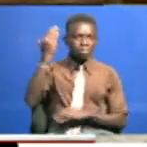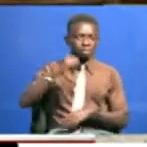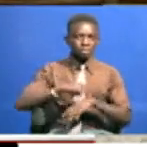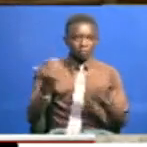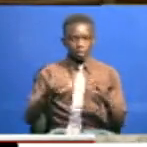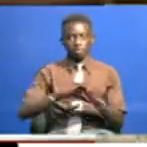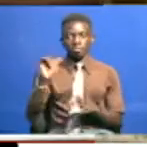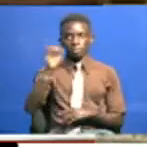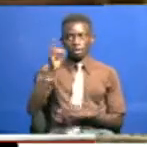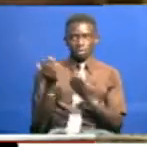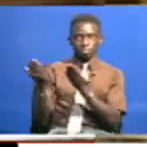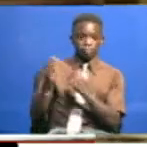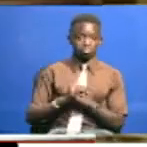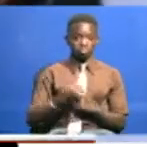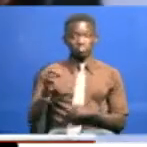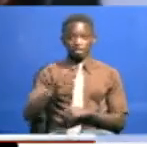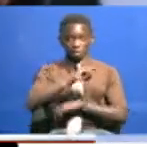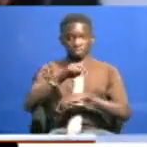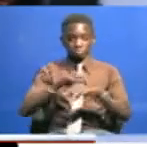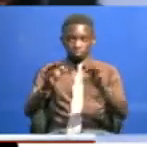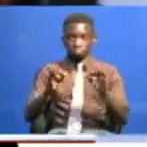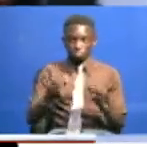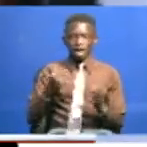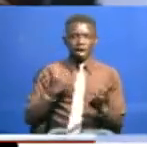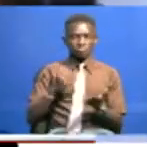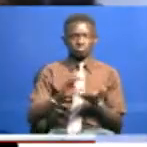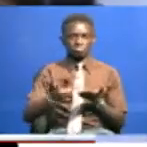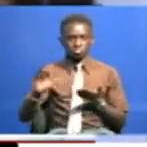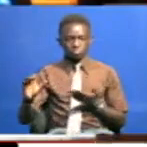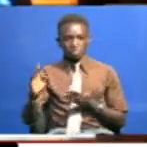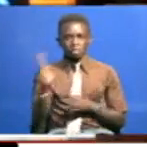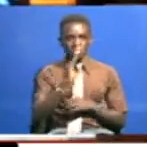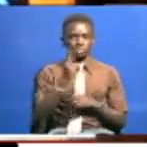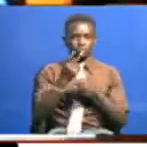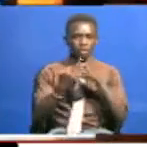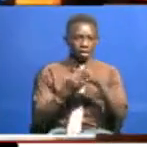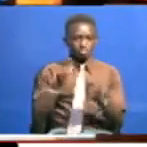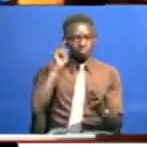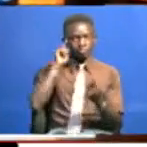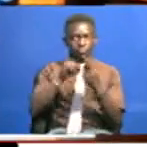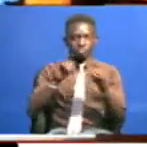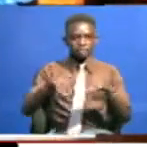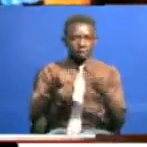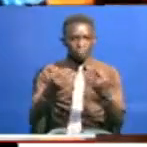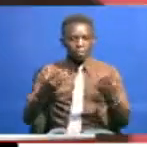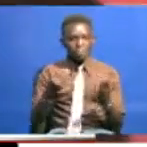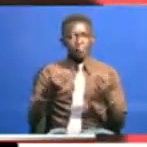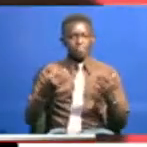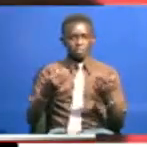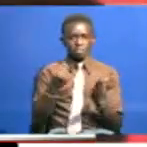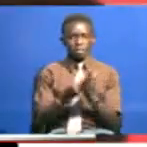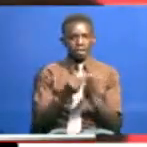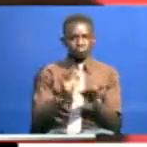Mpya serikali imetenga shilingi bilioni 28 kufanikisha mpango utoaji pesa taslim kwa makundi ya watu wasiojiweza